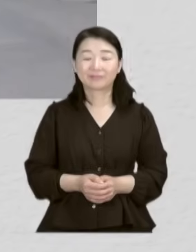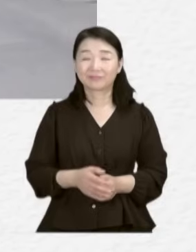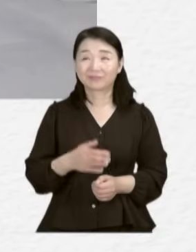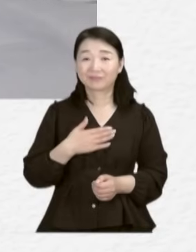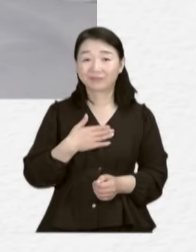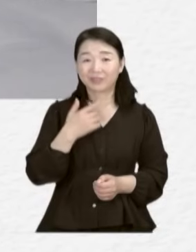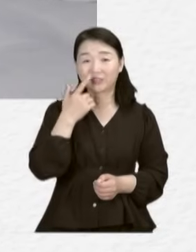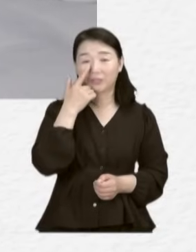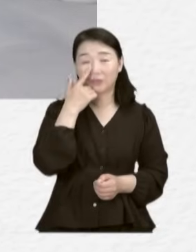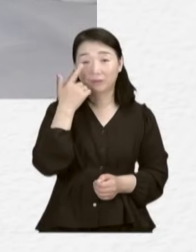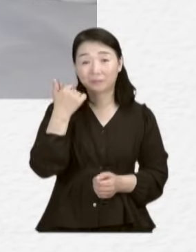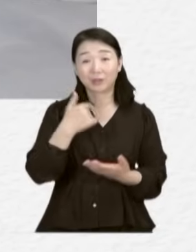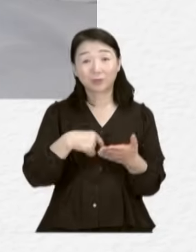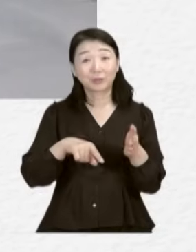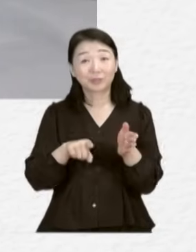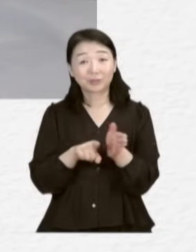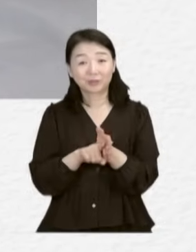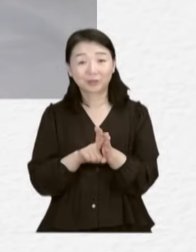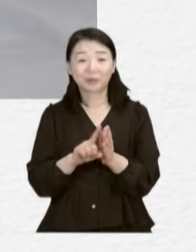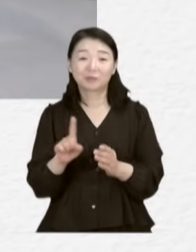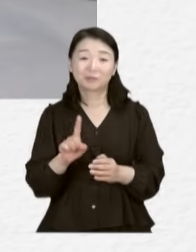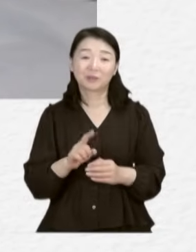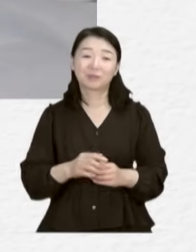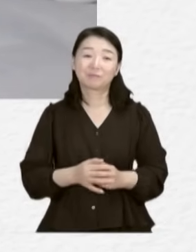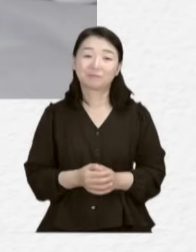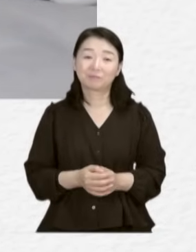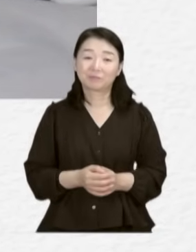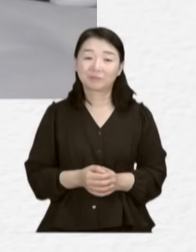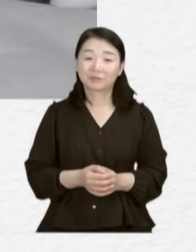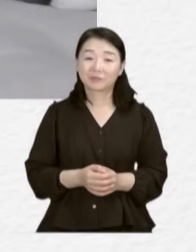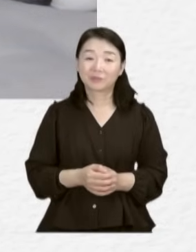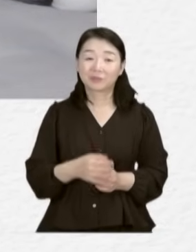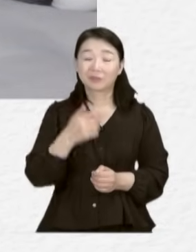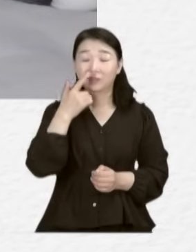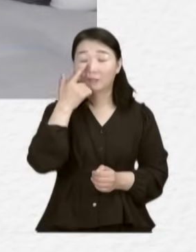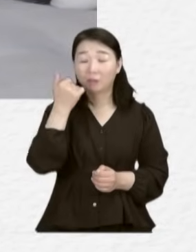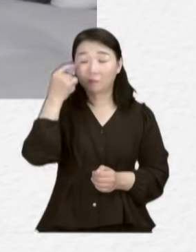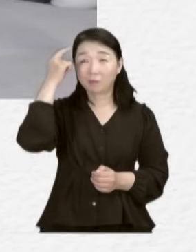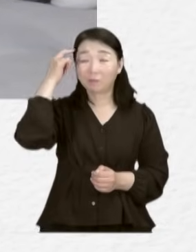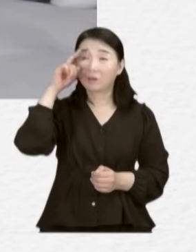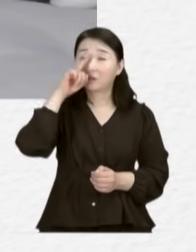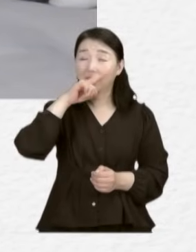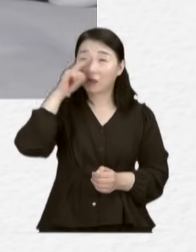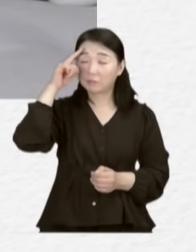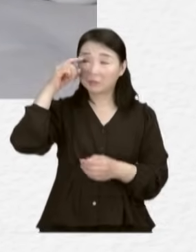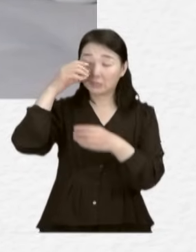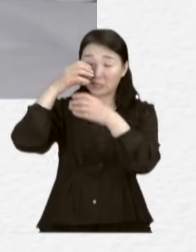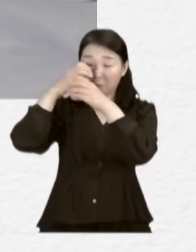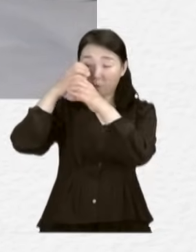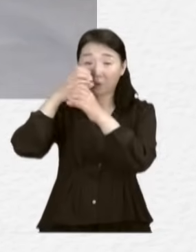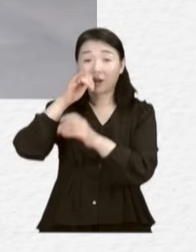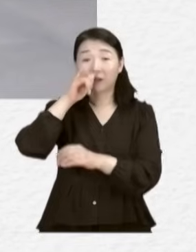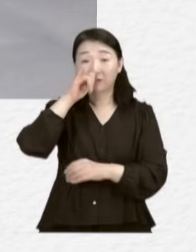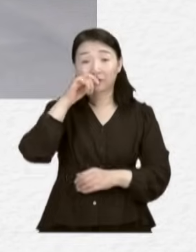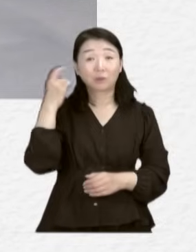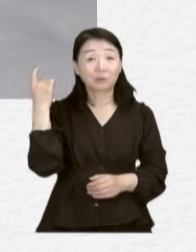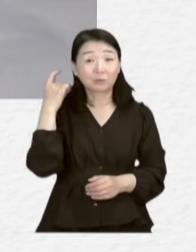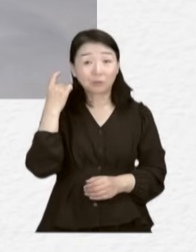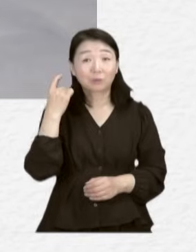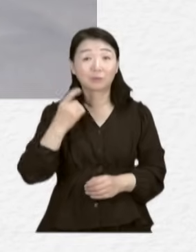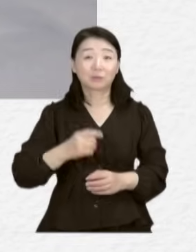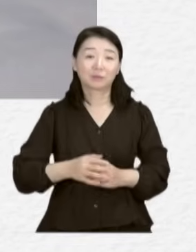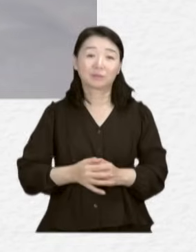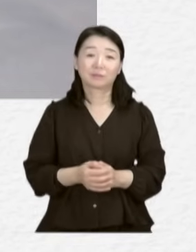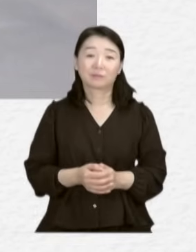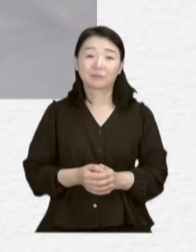저는 아빠를 위해서 아빠 머리에 나쁜 세포가 있다고